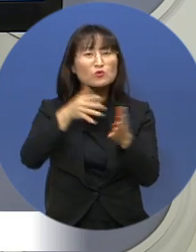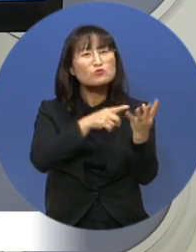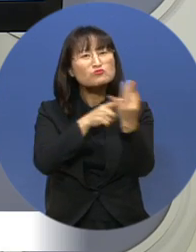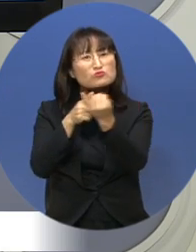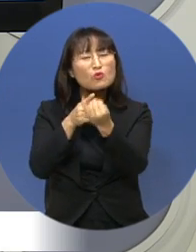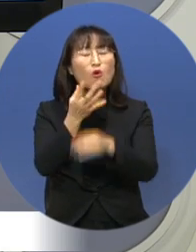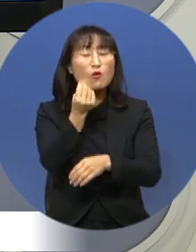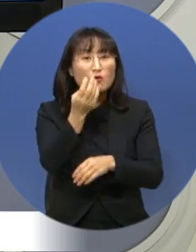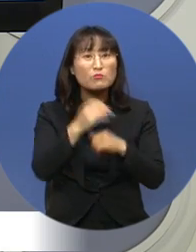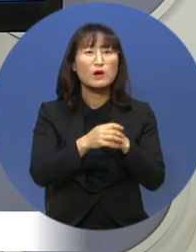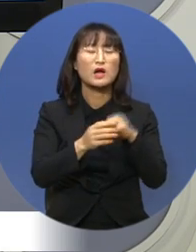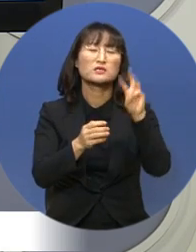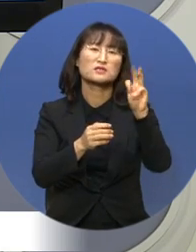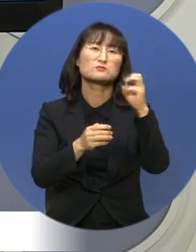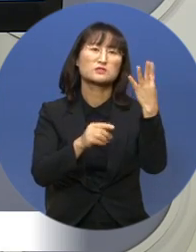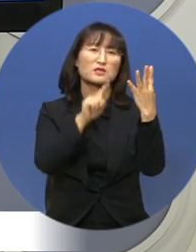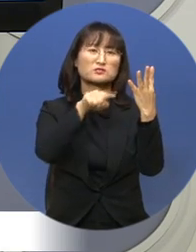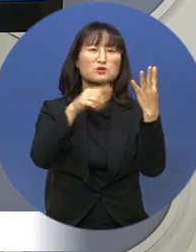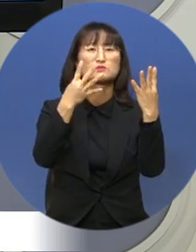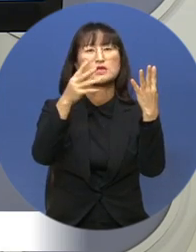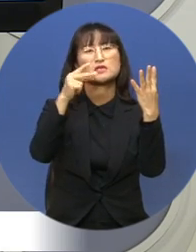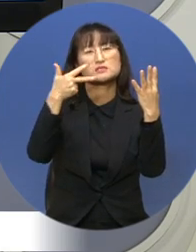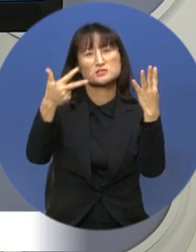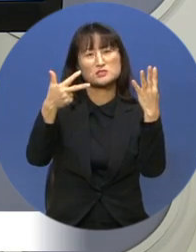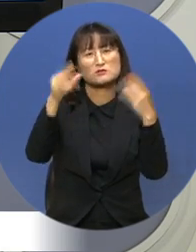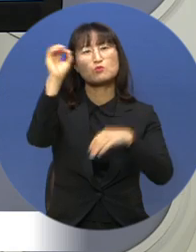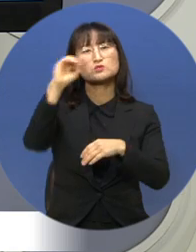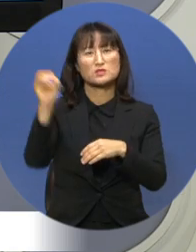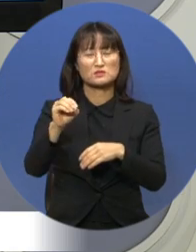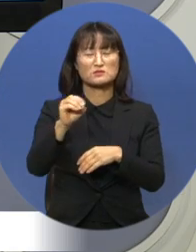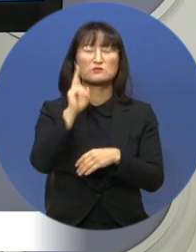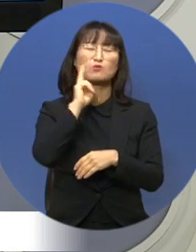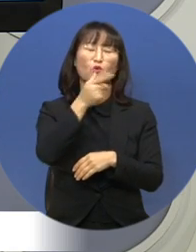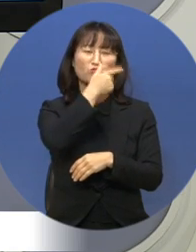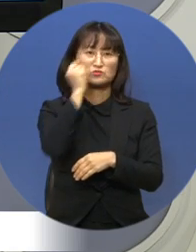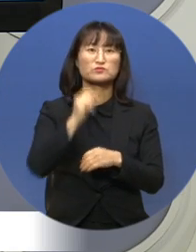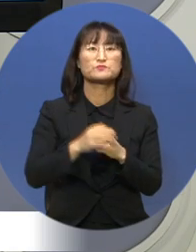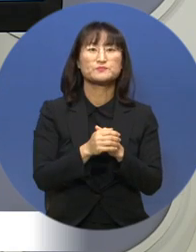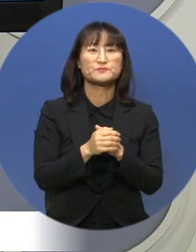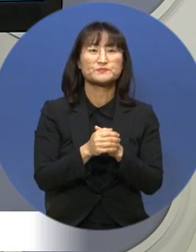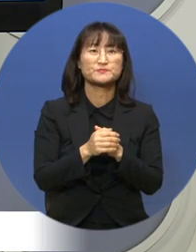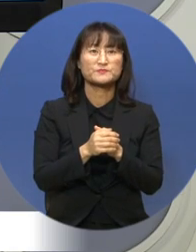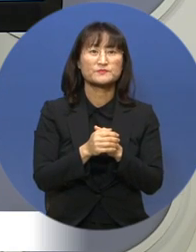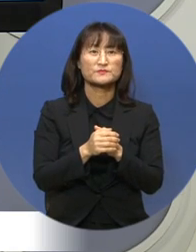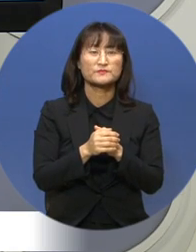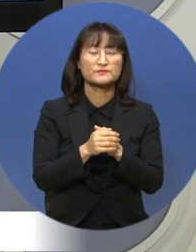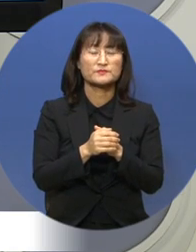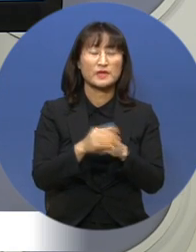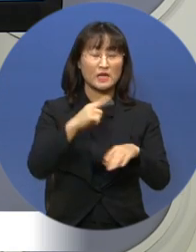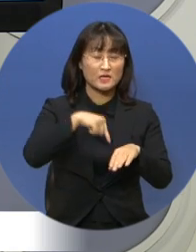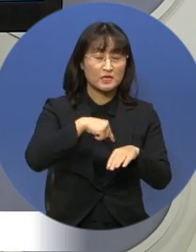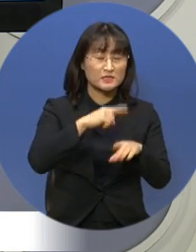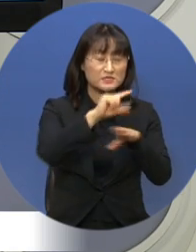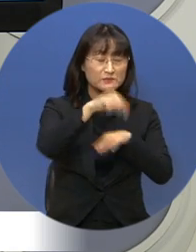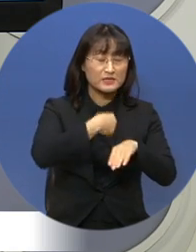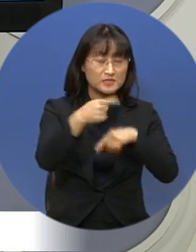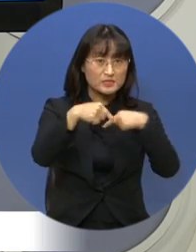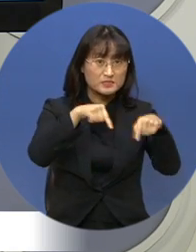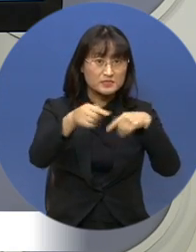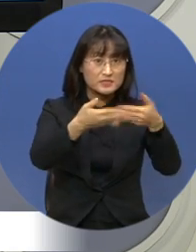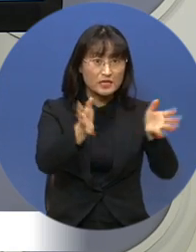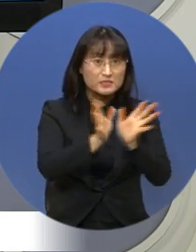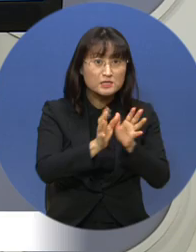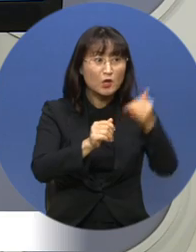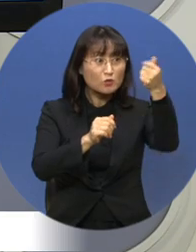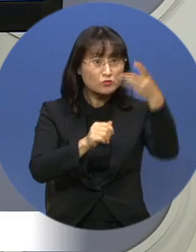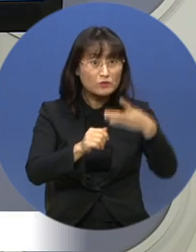비율은 34.4 7% 에 불과한 것으로 밝혀졌는데요 지자체별로 는 대구시가 75%